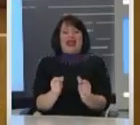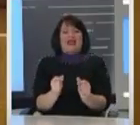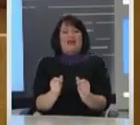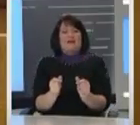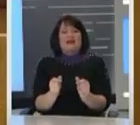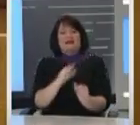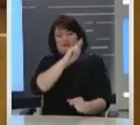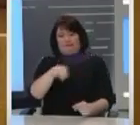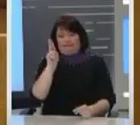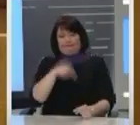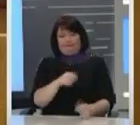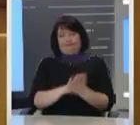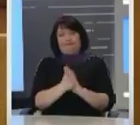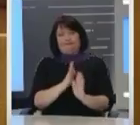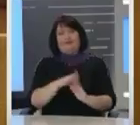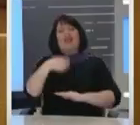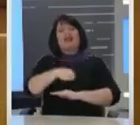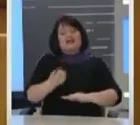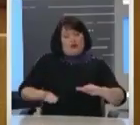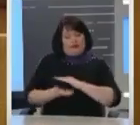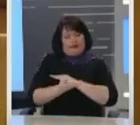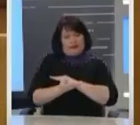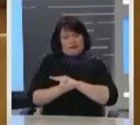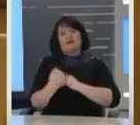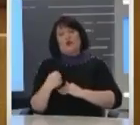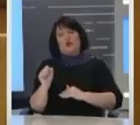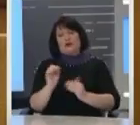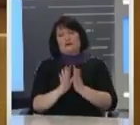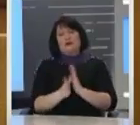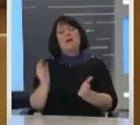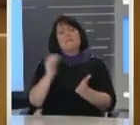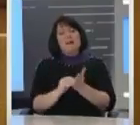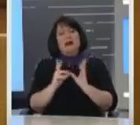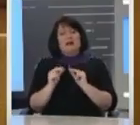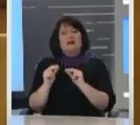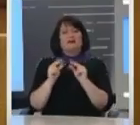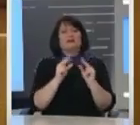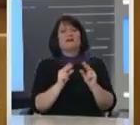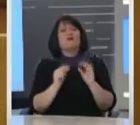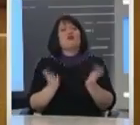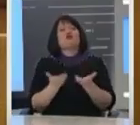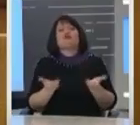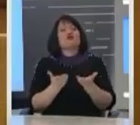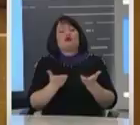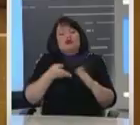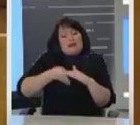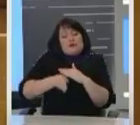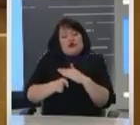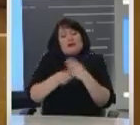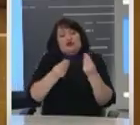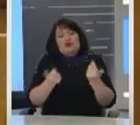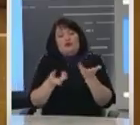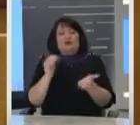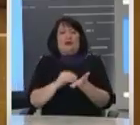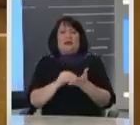θα καταπέσει σύντομα στα δικαστήρια. Και θα ξεκινήσουμε ξανά την κουβέντα πώς θα προωθήσουμε τη διαμεσολάβηση